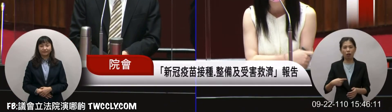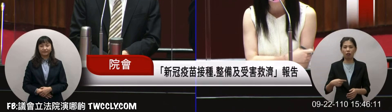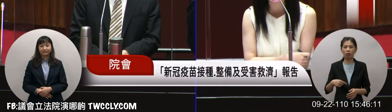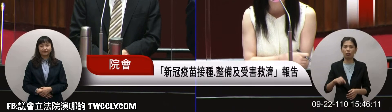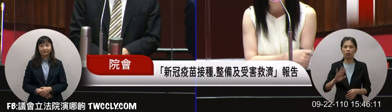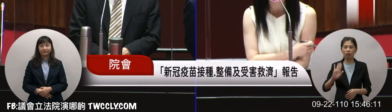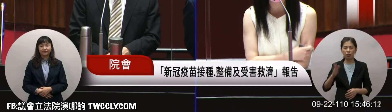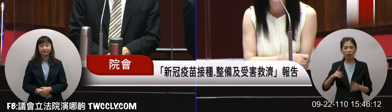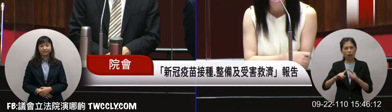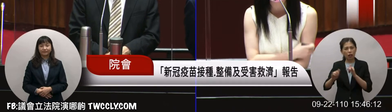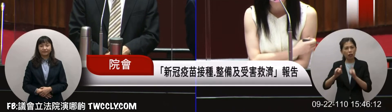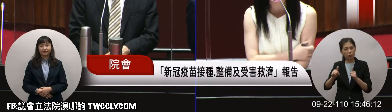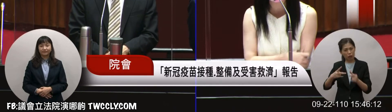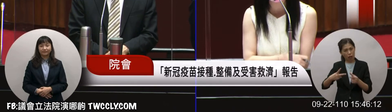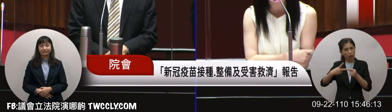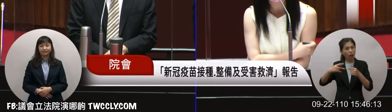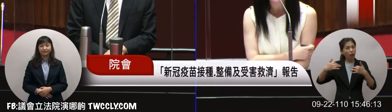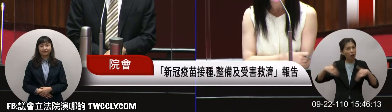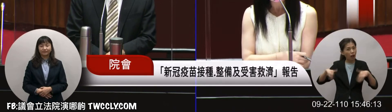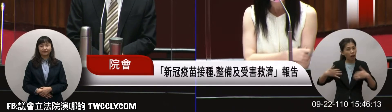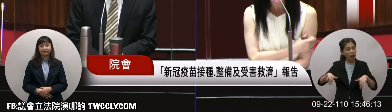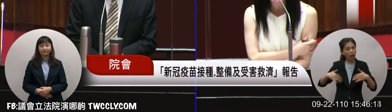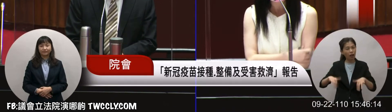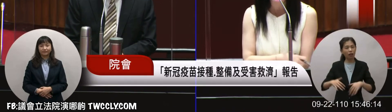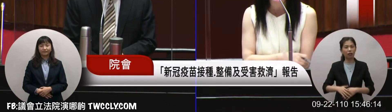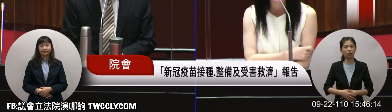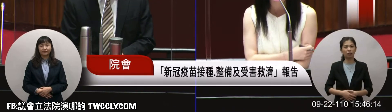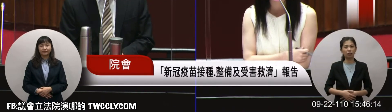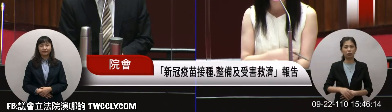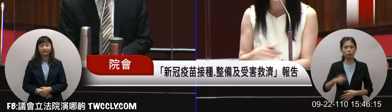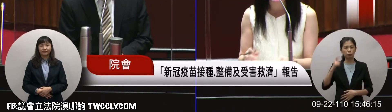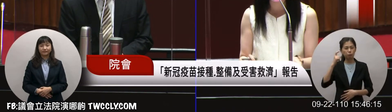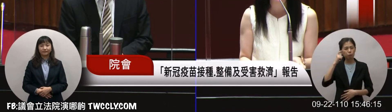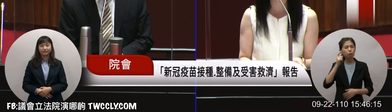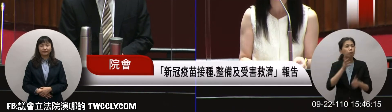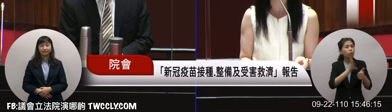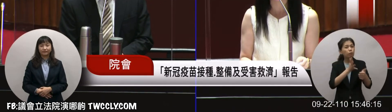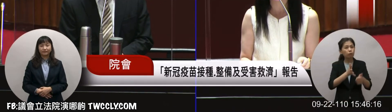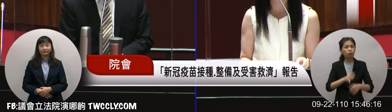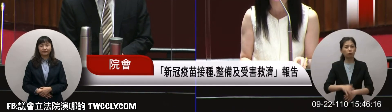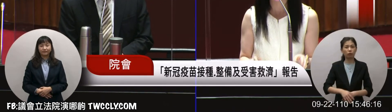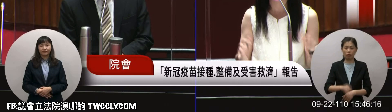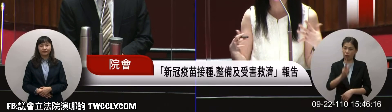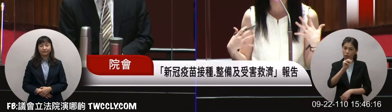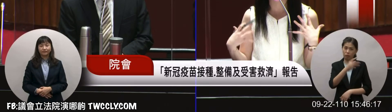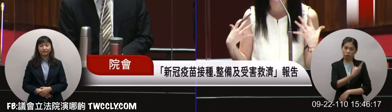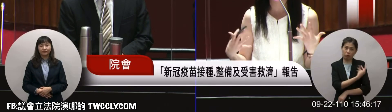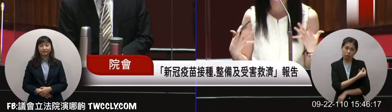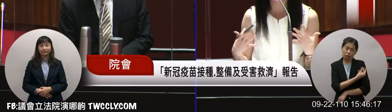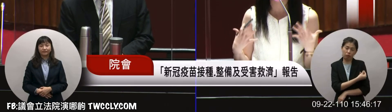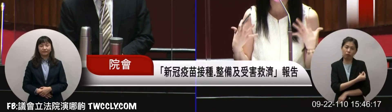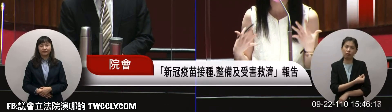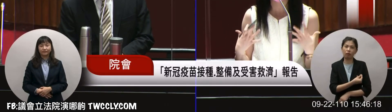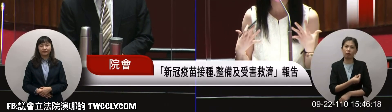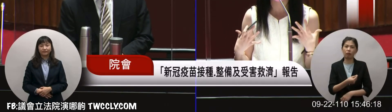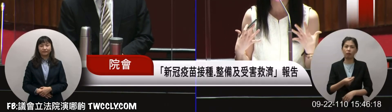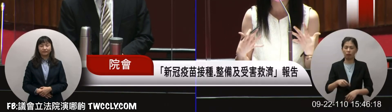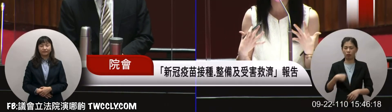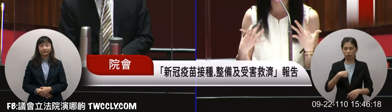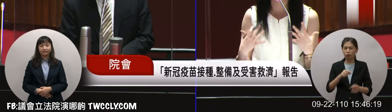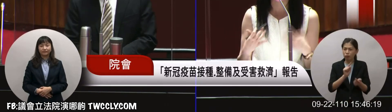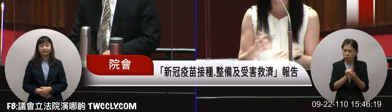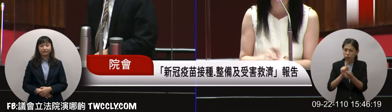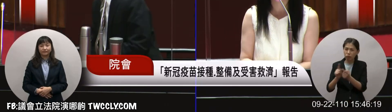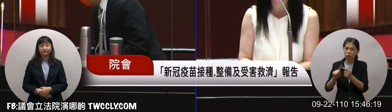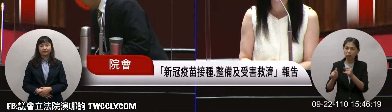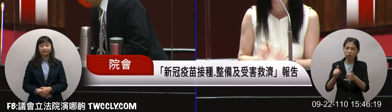有很多的民众没有完成第二季的施打。那大家想要问的就是说，尤其是莫德纳，因为很多人我们在基层所遇到的民